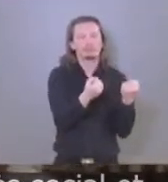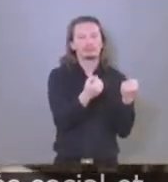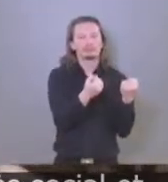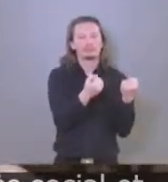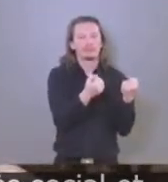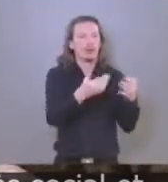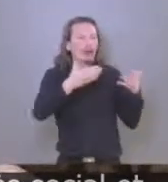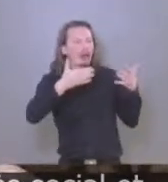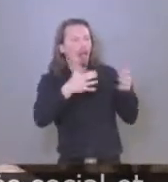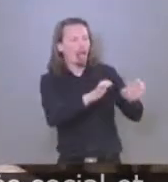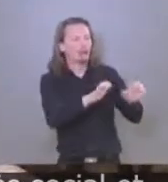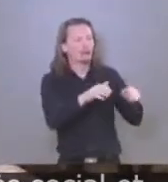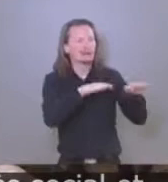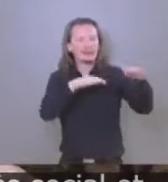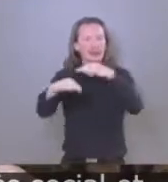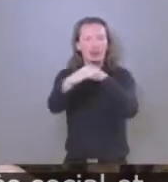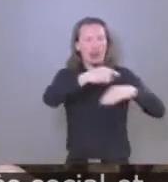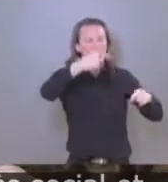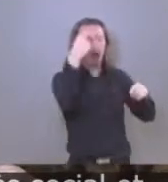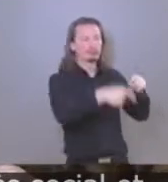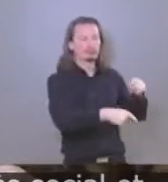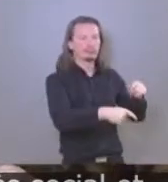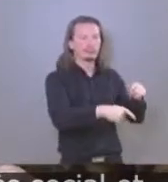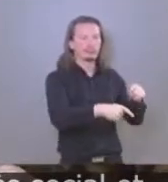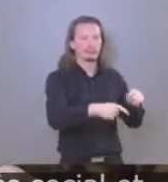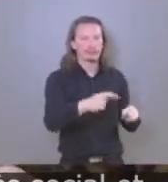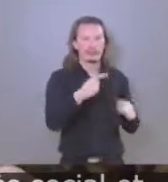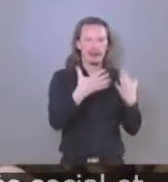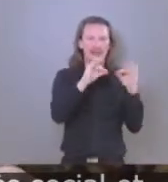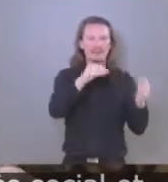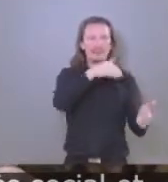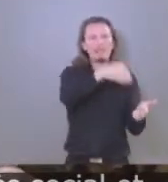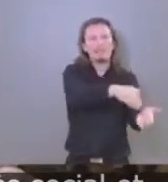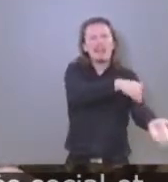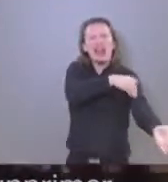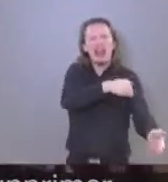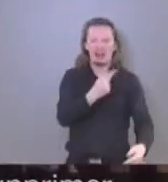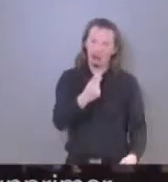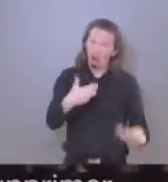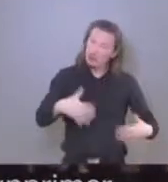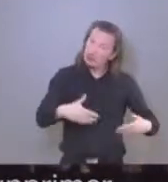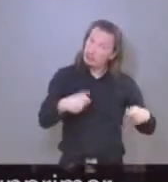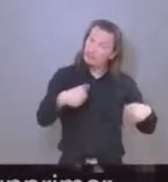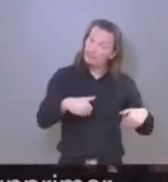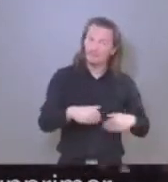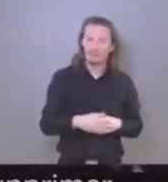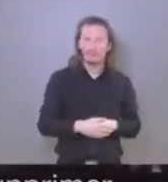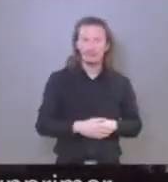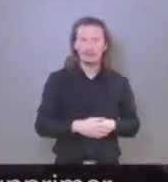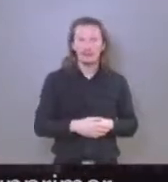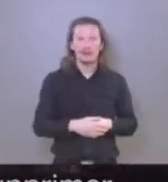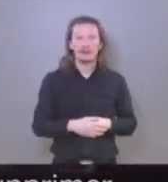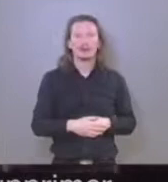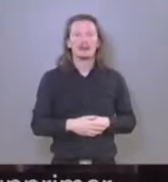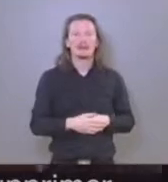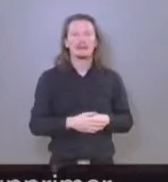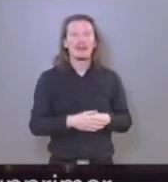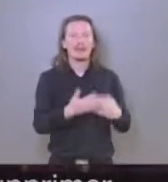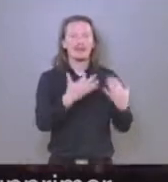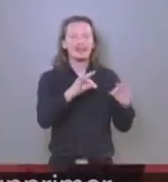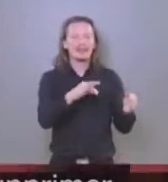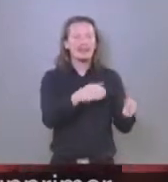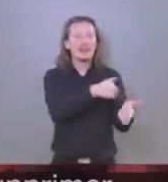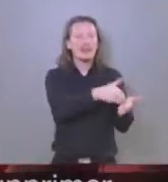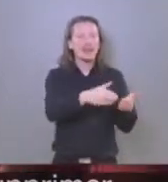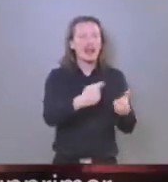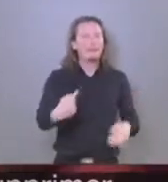de circuler. D'accord ? Il y en a pour 10 milliards, les amis, ça fait des sous, hein ? Et à votre avis, qui c'est qui va les faire, ces 10 milliards ?